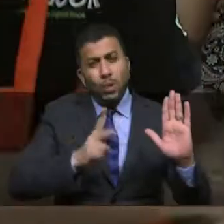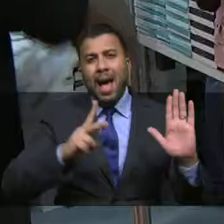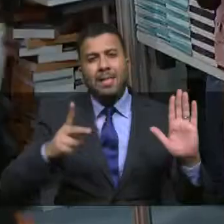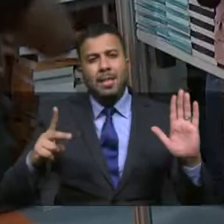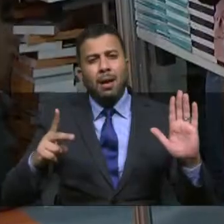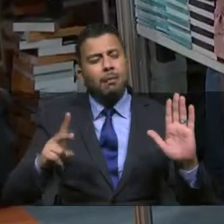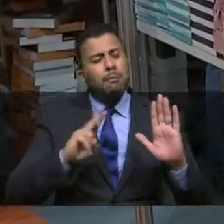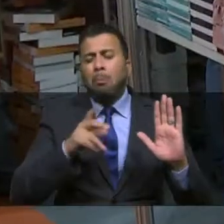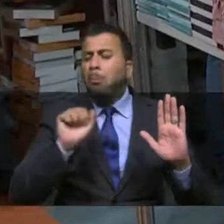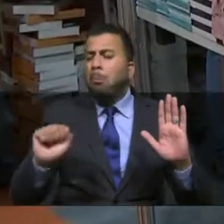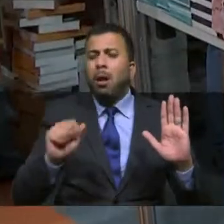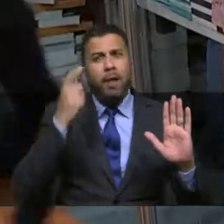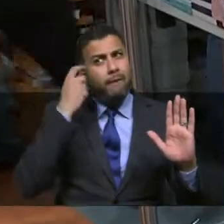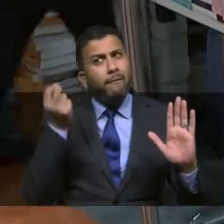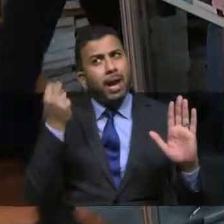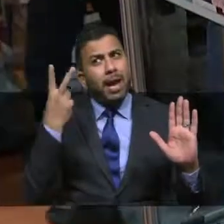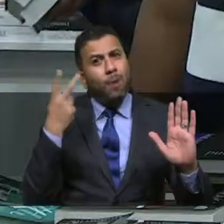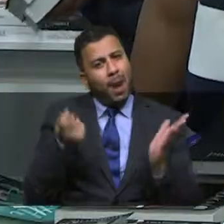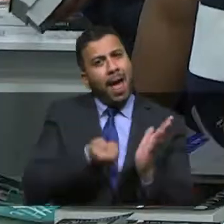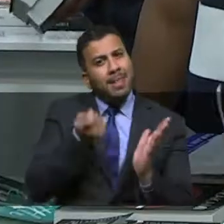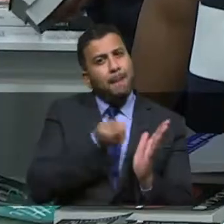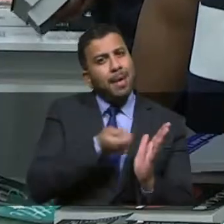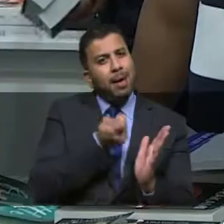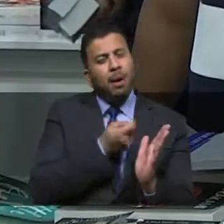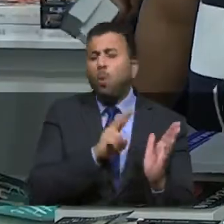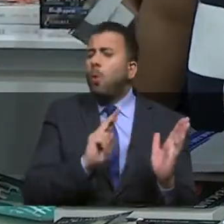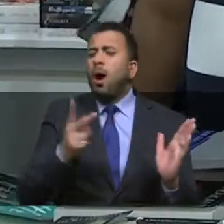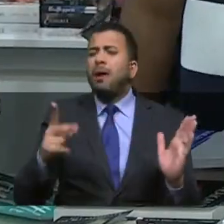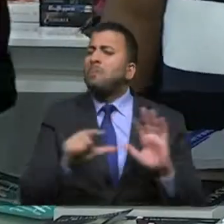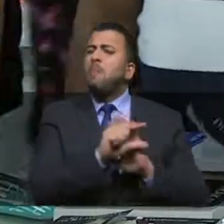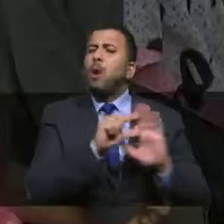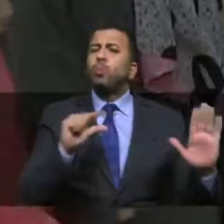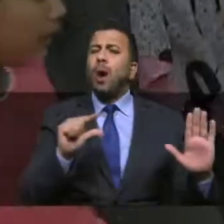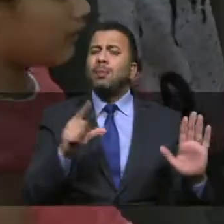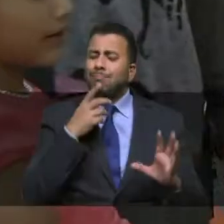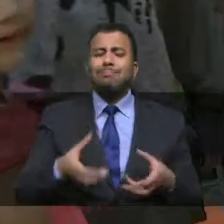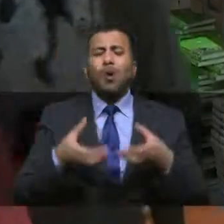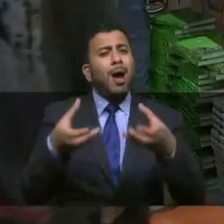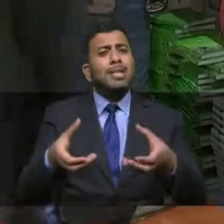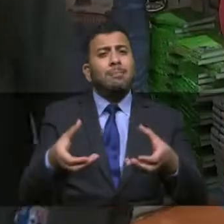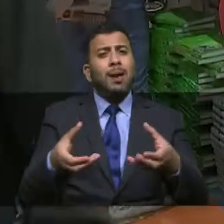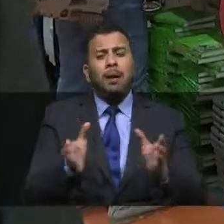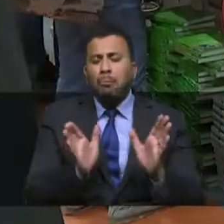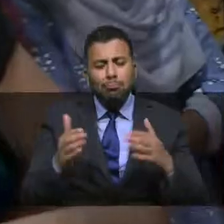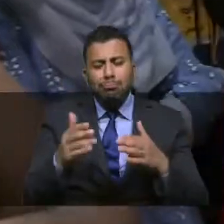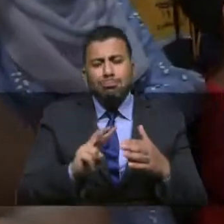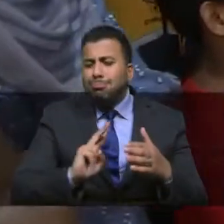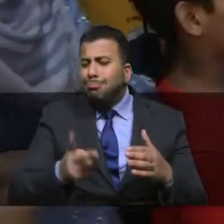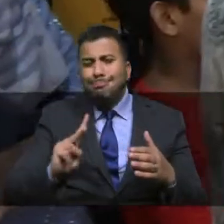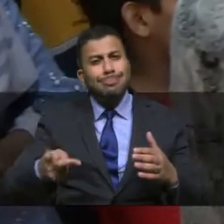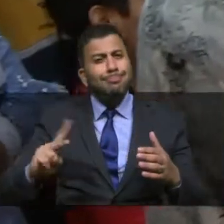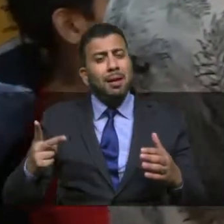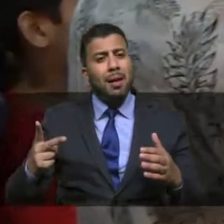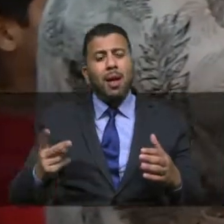مختلف المجالات كالفكرية والأدبية وغيرها من الموضوعات التي تقدم بقوالب مختلفة